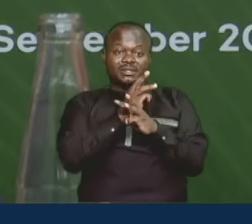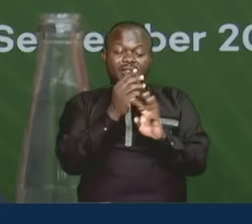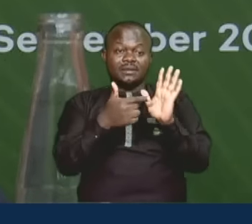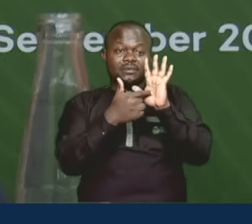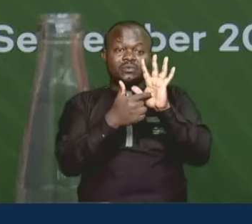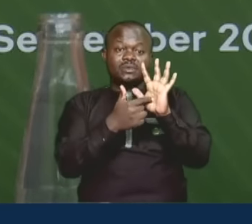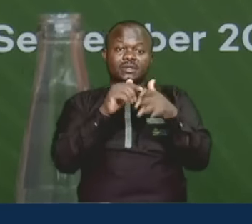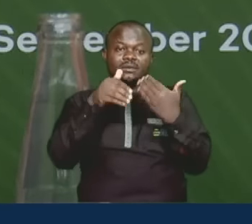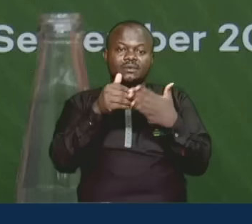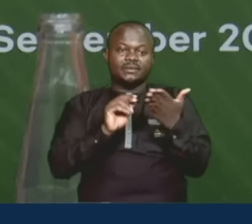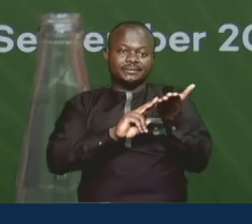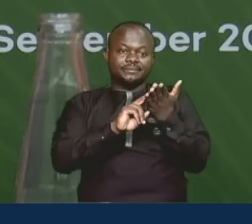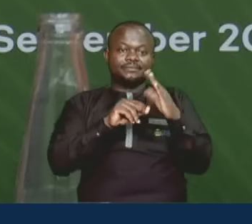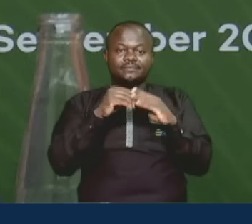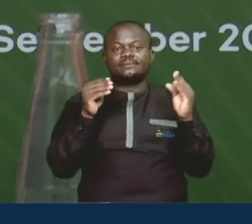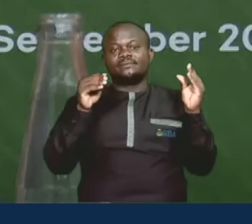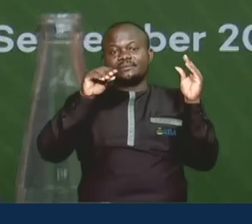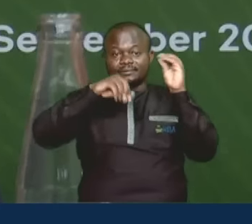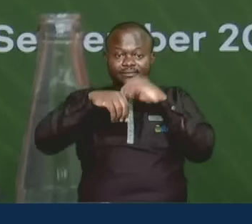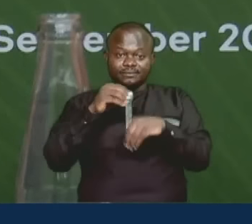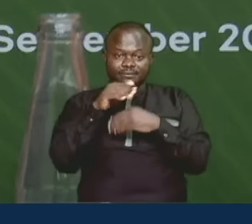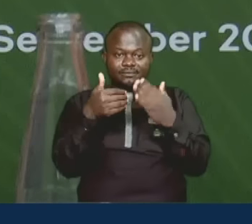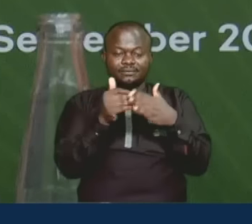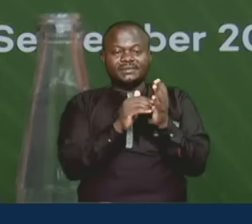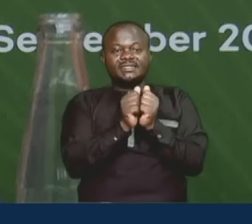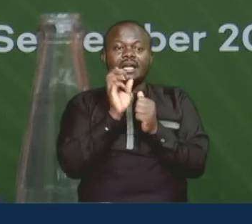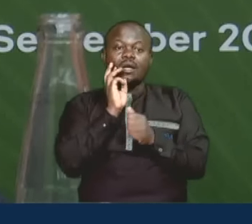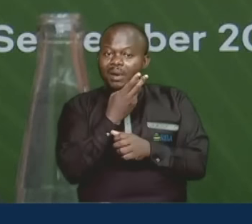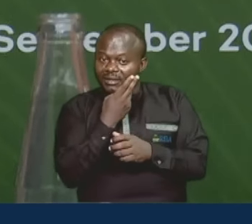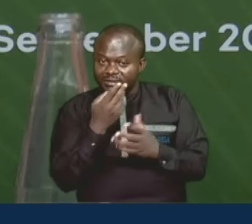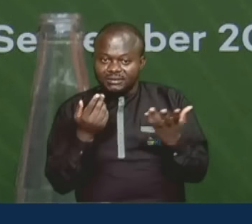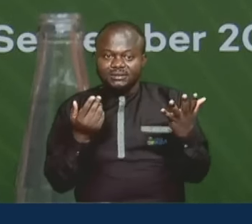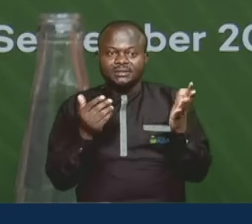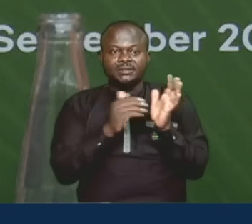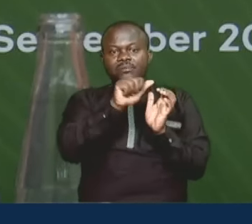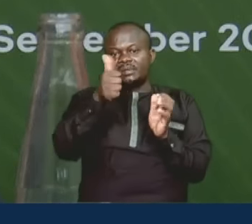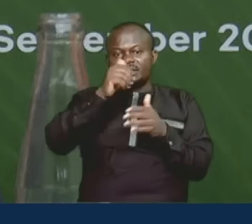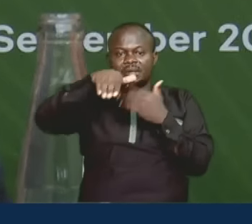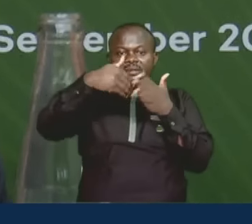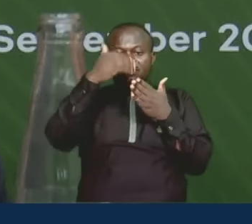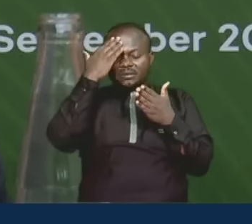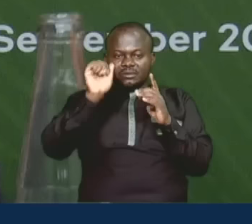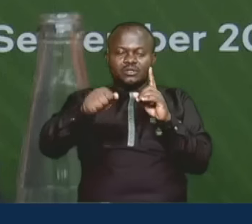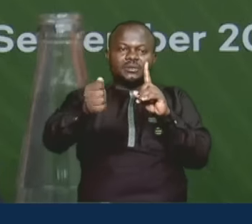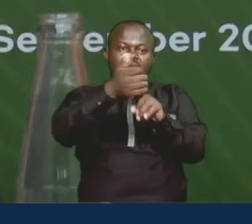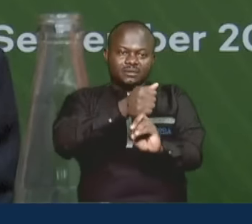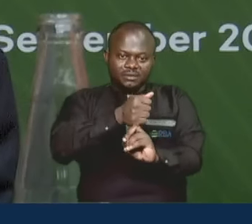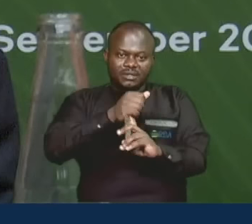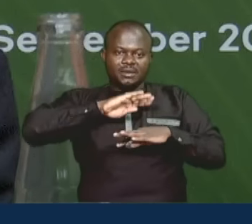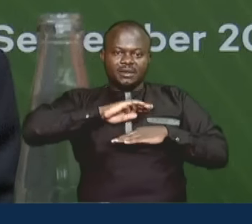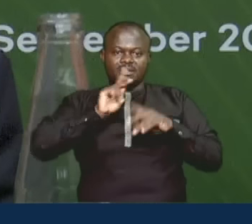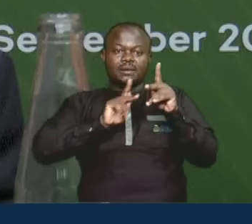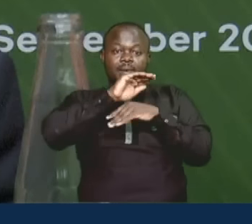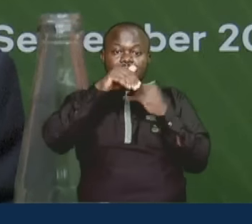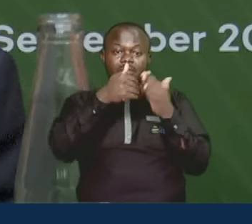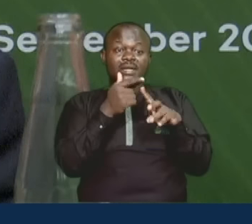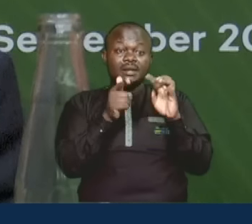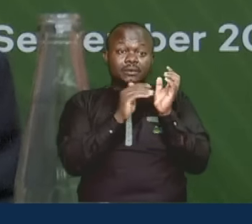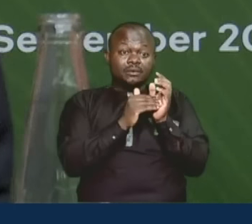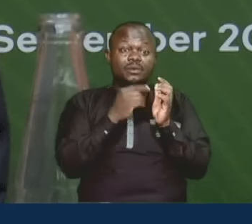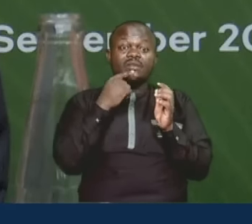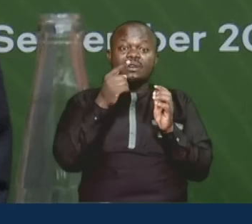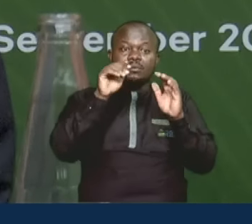duma gukoresha inyongera musaruro nyinshi ayo mazi n'ibindi kugira ngo tugere ku cyakigero gihaza abaturage ariko ibyo turavuga mu buhinzi ariko